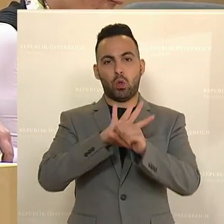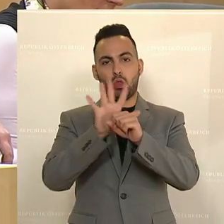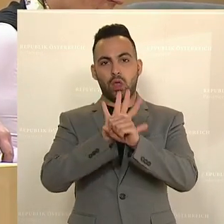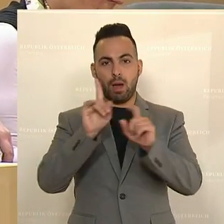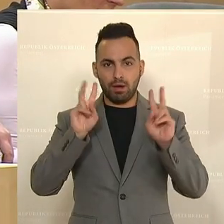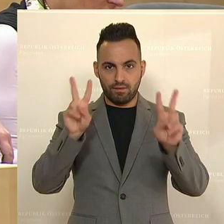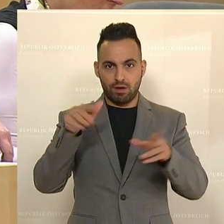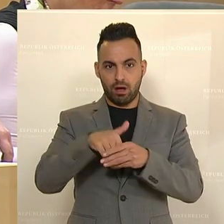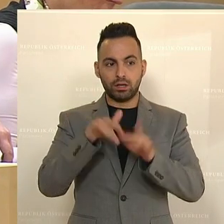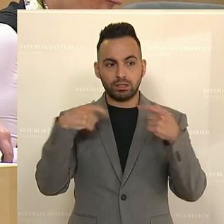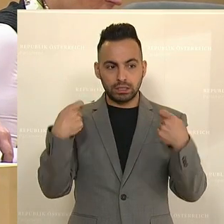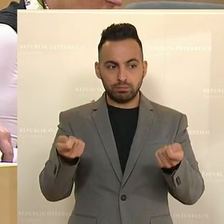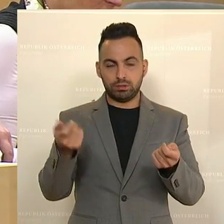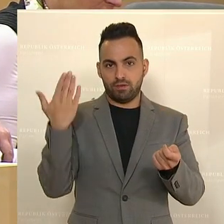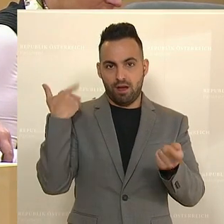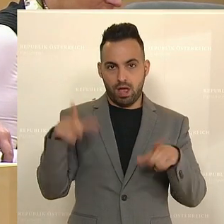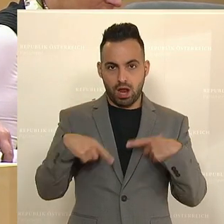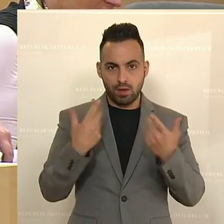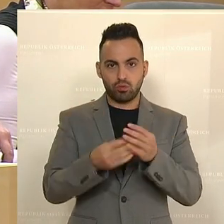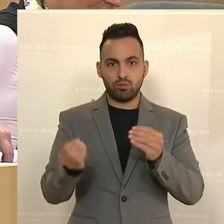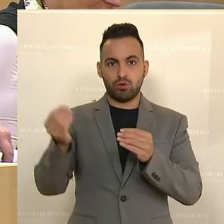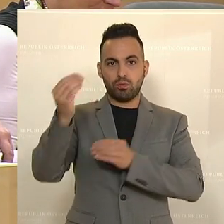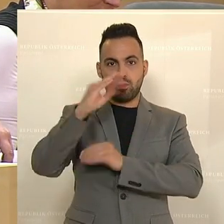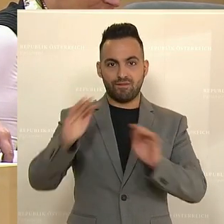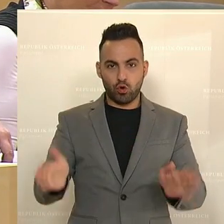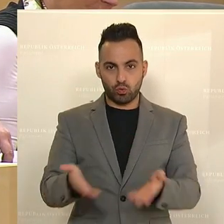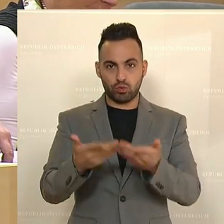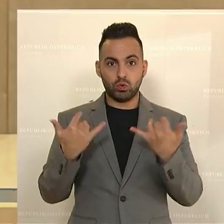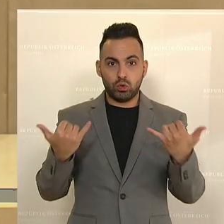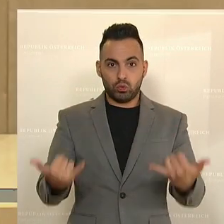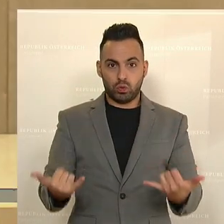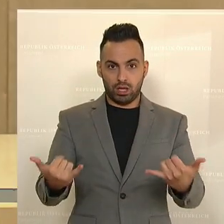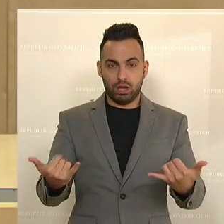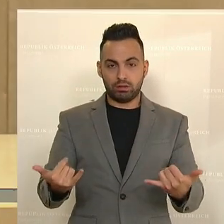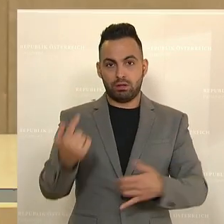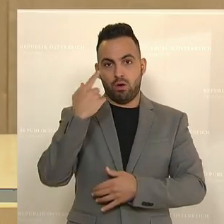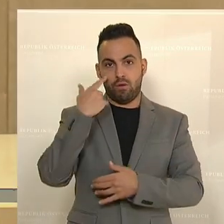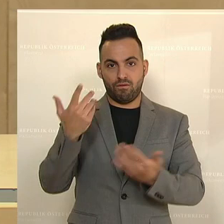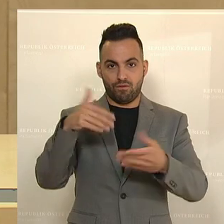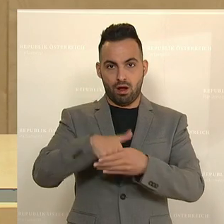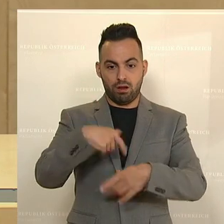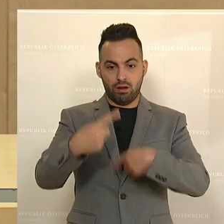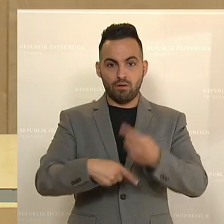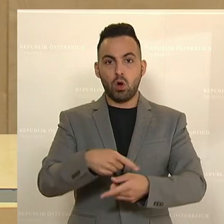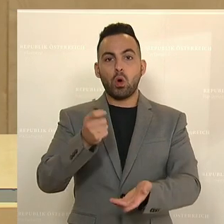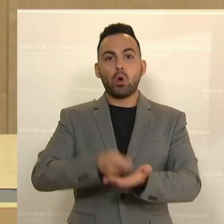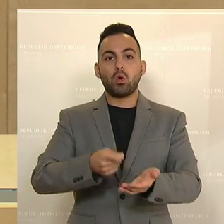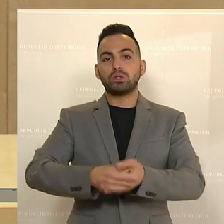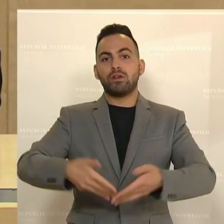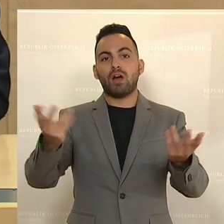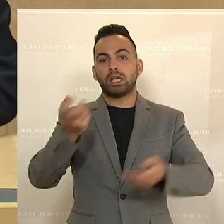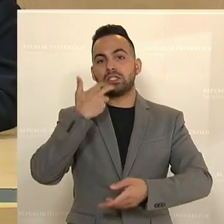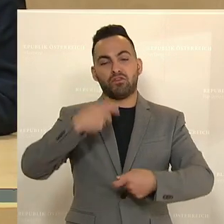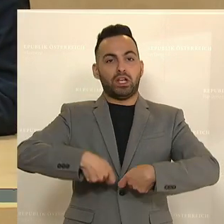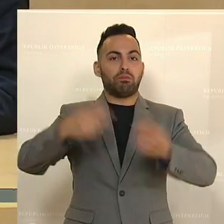dass hier auch Überförderungen passiert sind und wir heute in einem Rat sind, koste es, was es wolle, aus dem